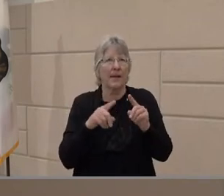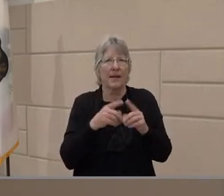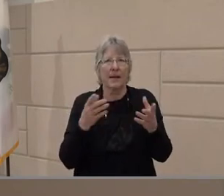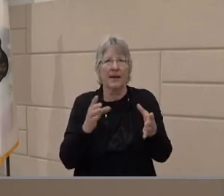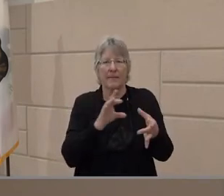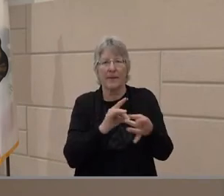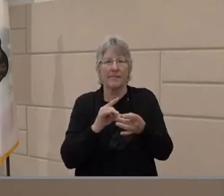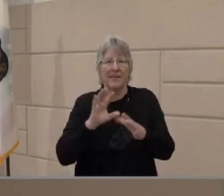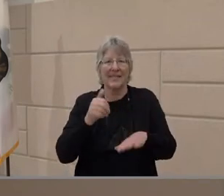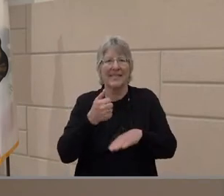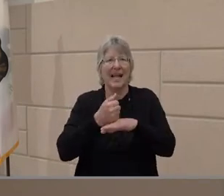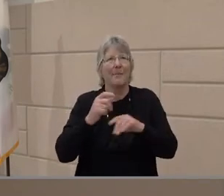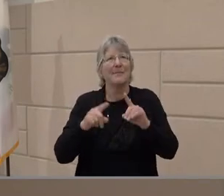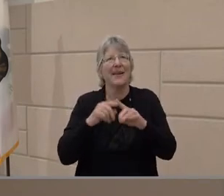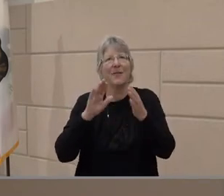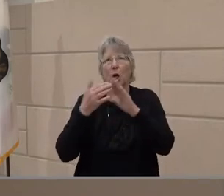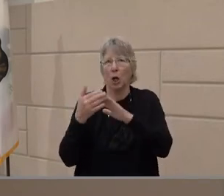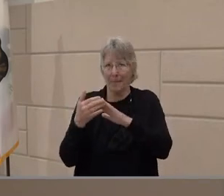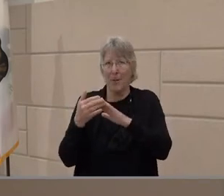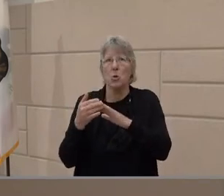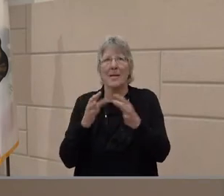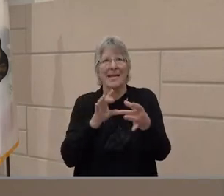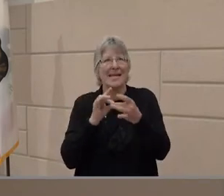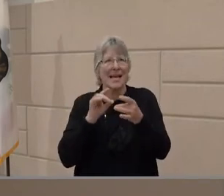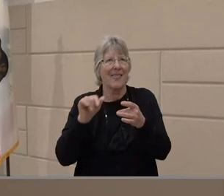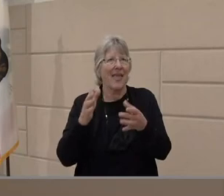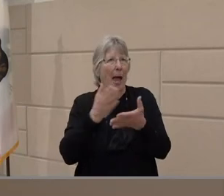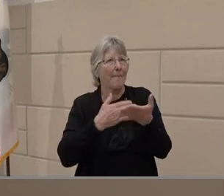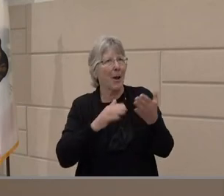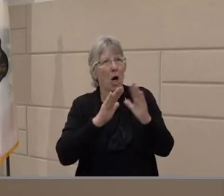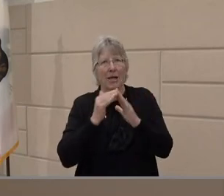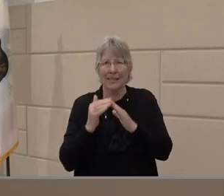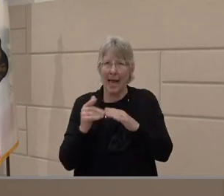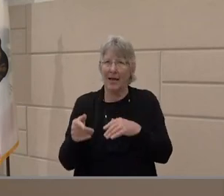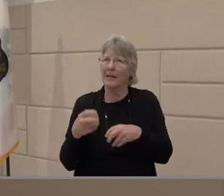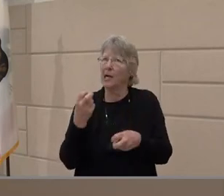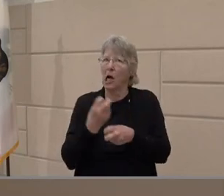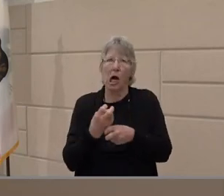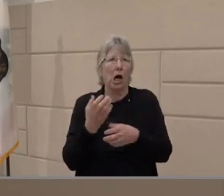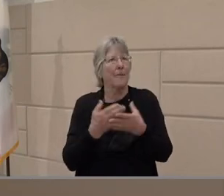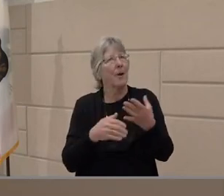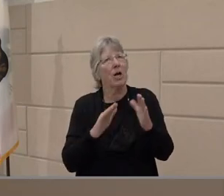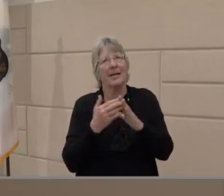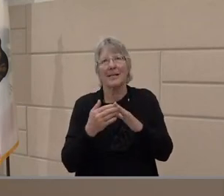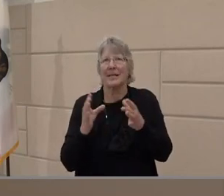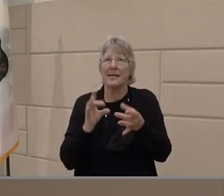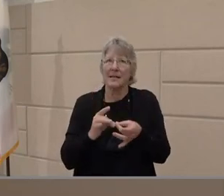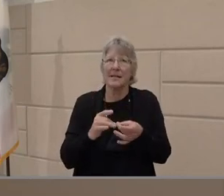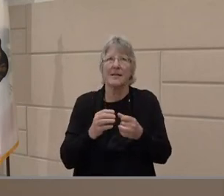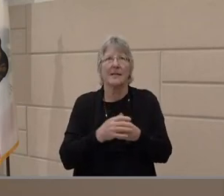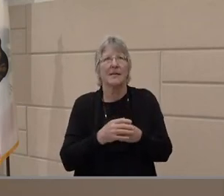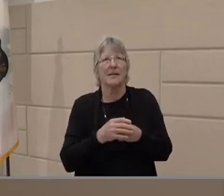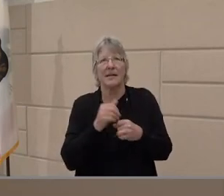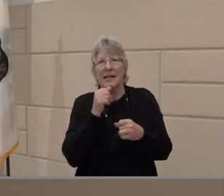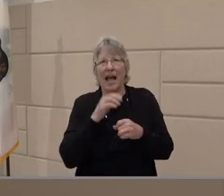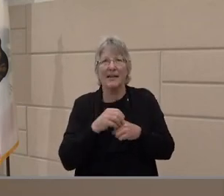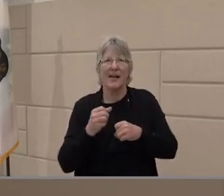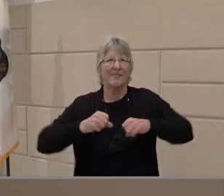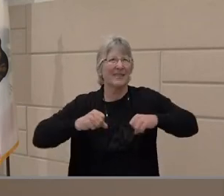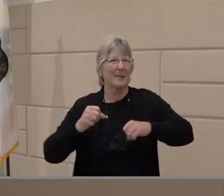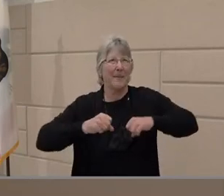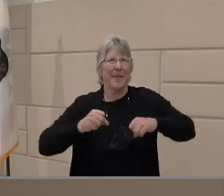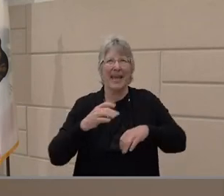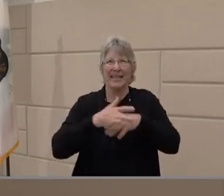លោកបានជជែកជាមួយលោក Maskevitt និង Miss Ocampo អំពីការបង្កើតតំណាក់តំណងជាមួយប្រជារាស្ត្រនៅក្